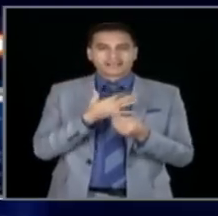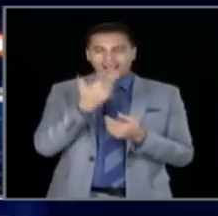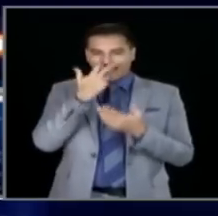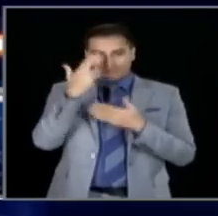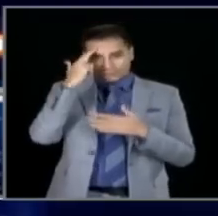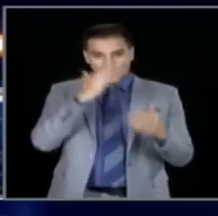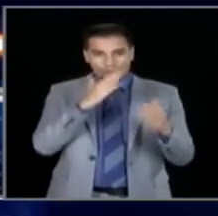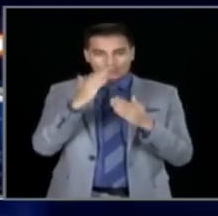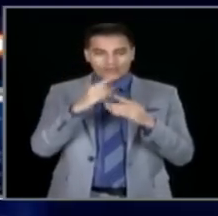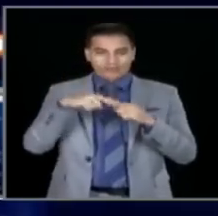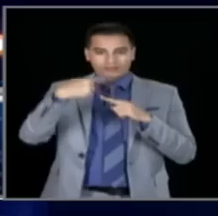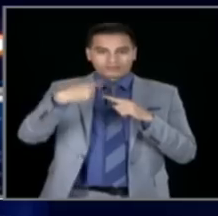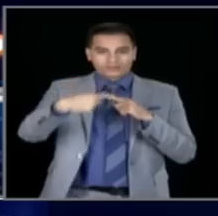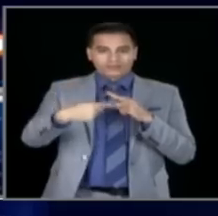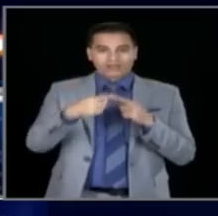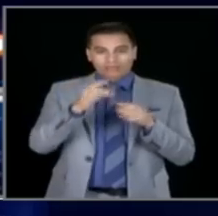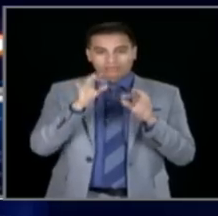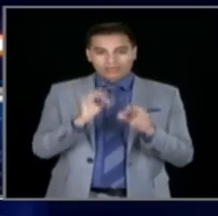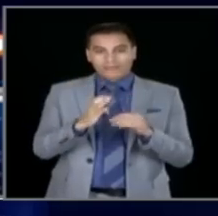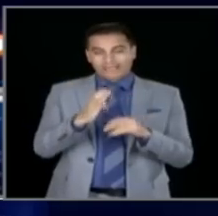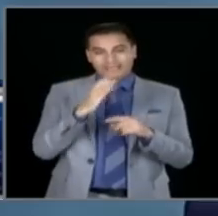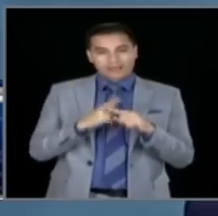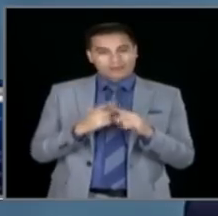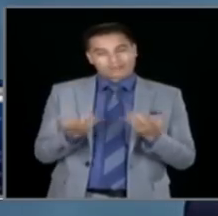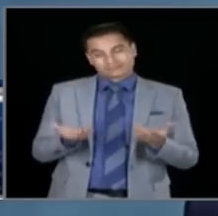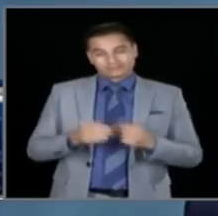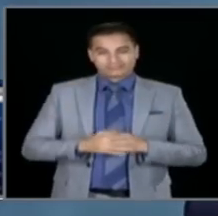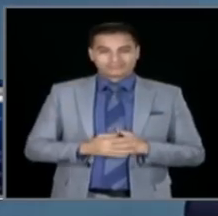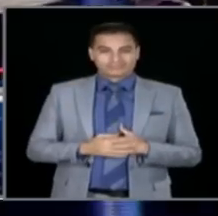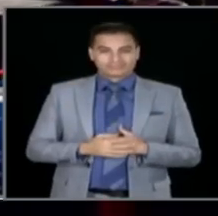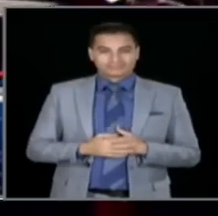السعودية طبعاً إجابة خاطئة.